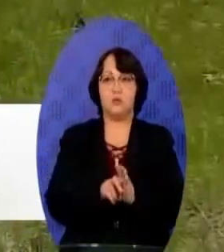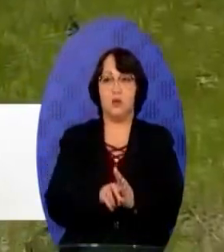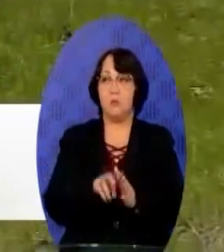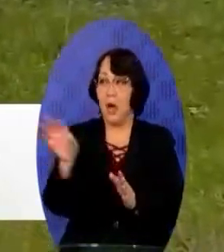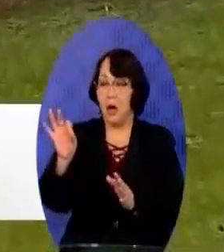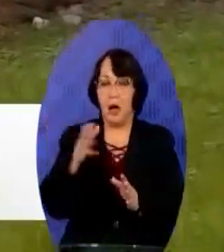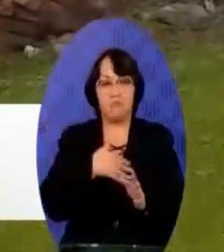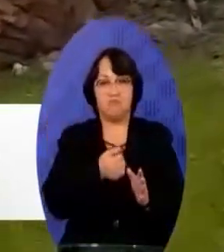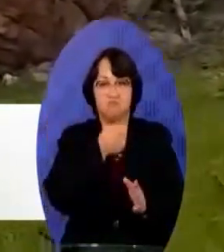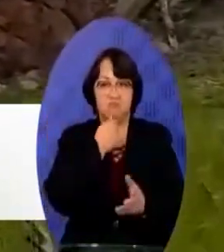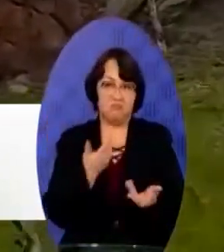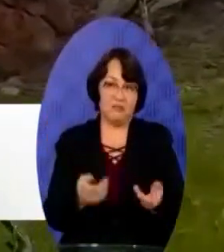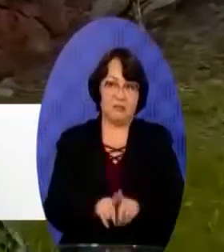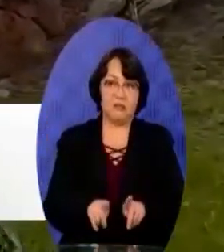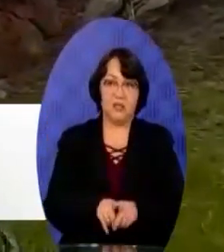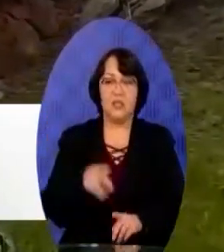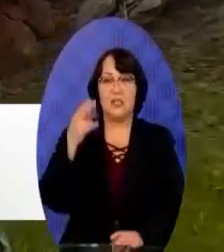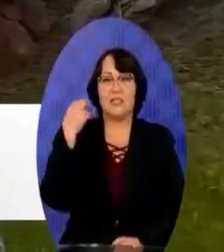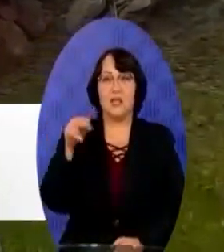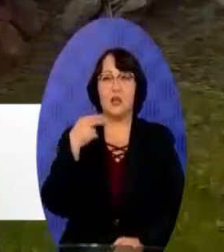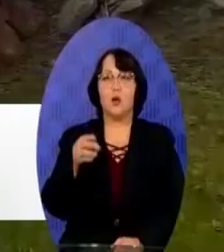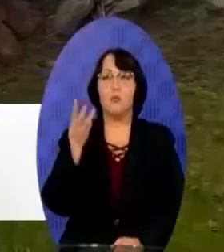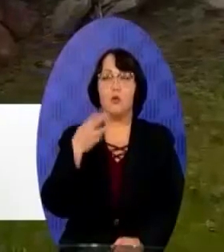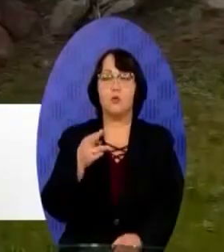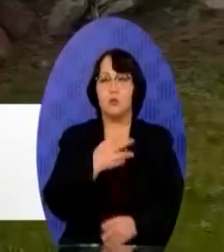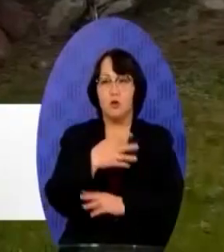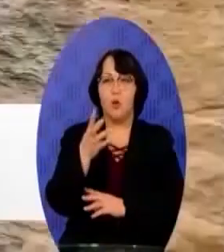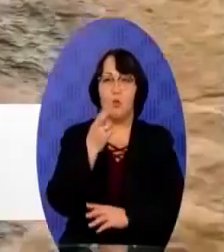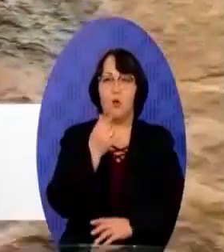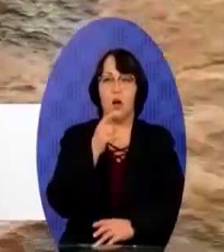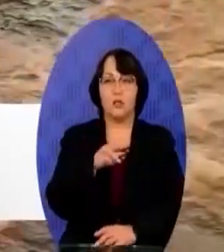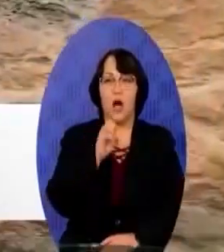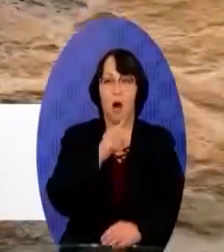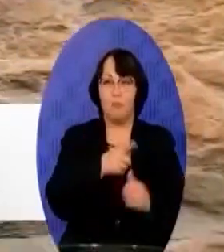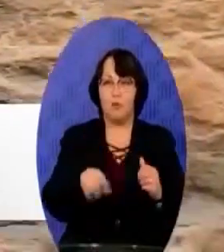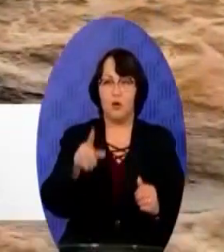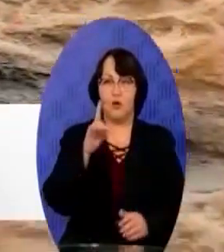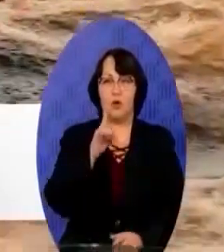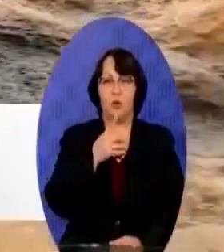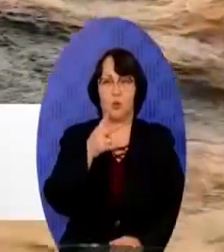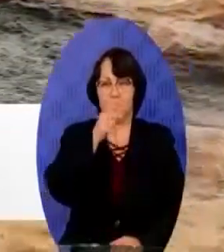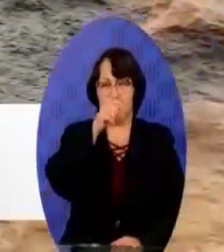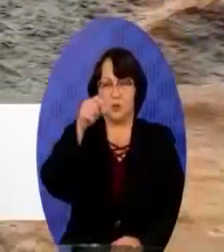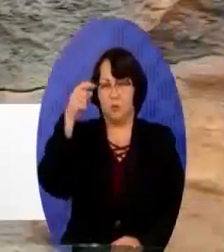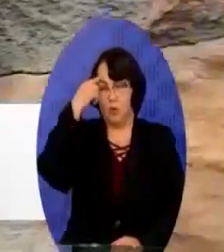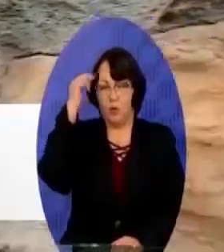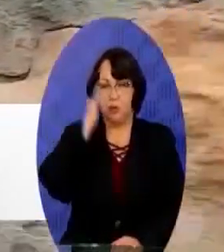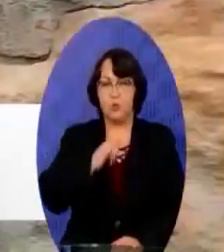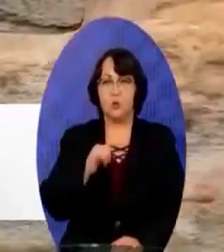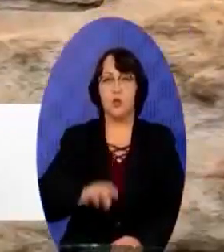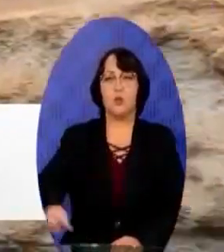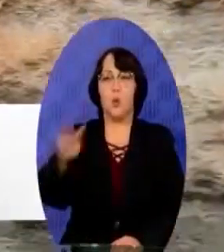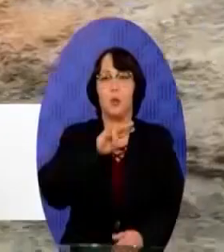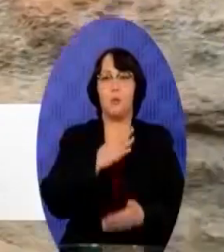Эрдэмтэд Цэнхэр мандал сумын нутагт байдаг Бургастан аманы бичиг зохионы өрөөний бичээсийг Монголын нутагт байгаа